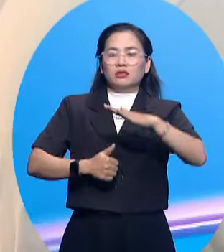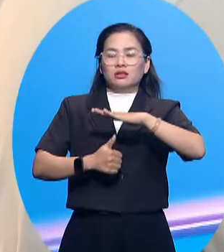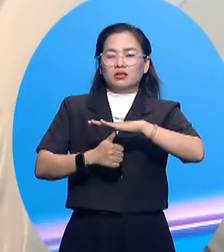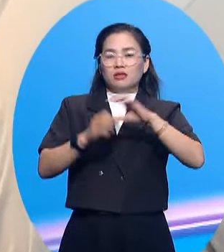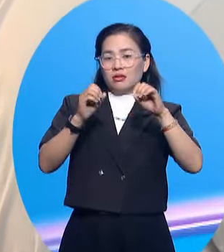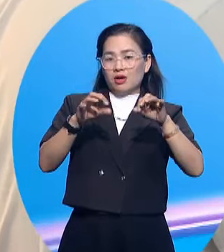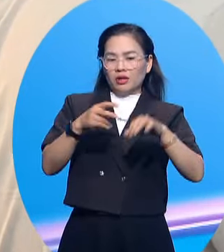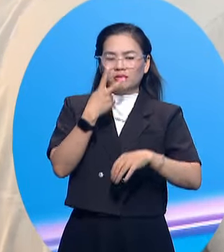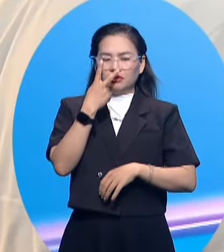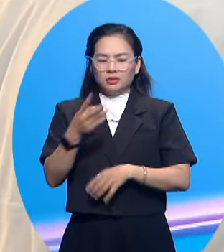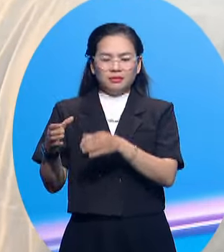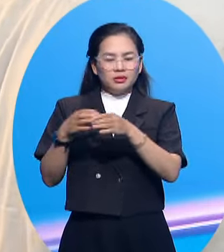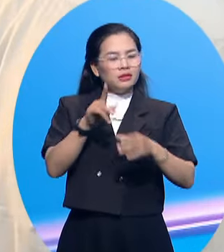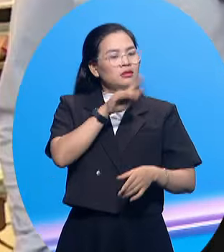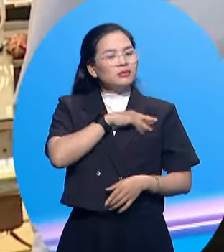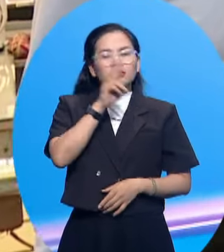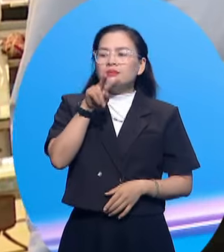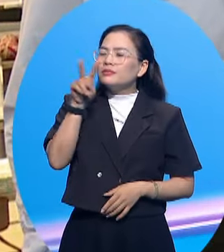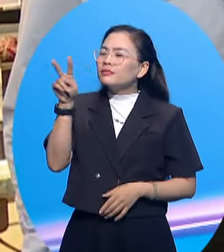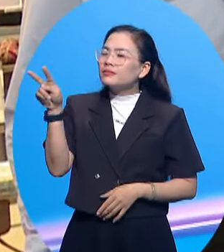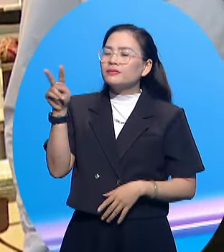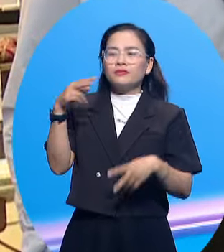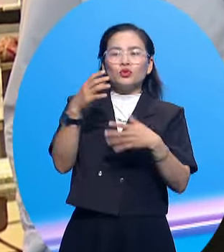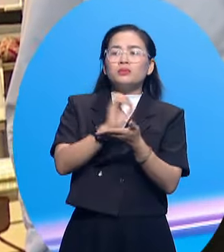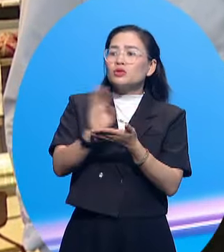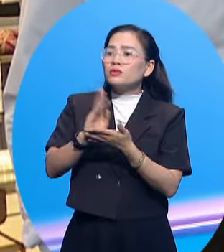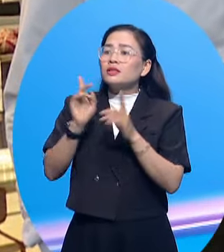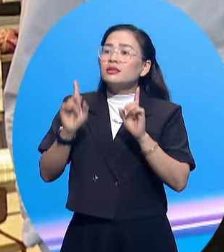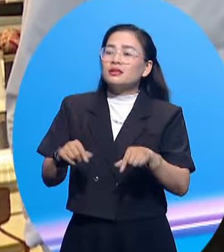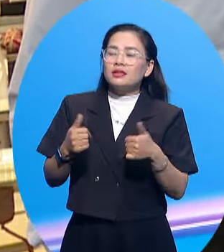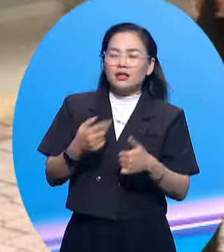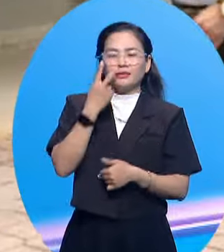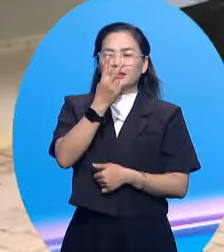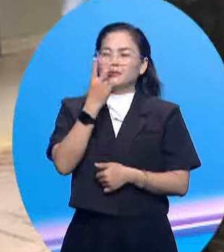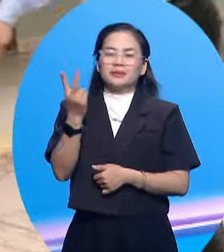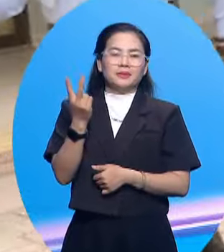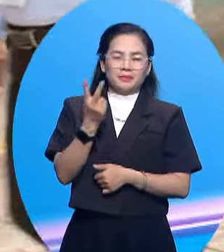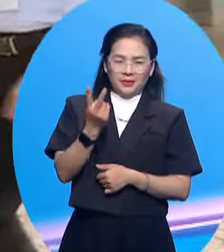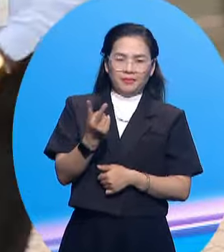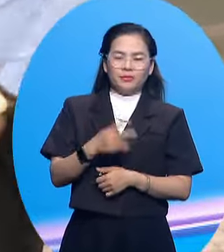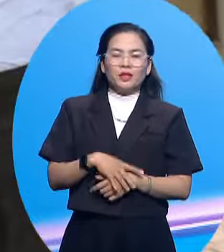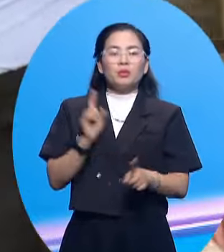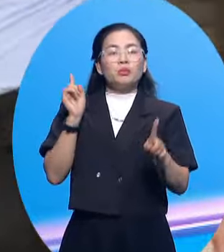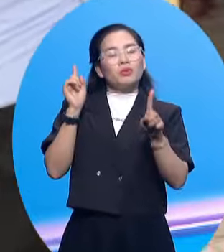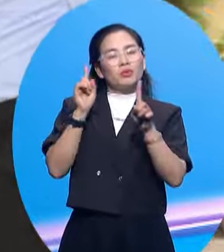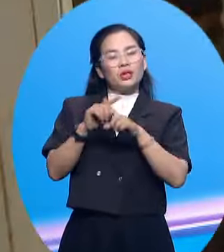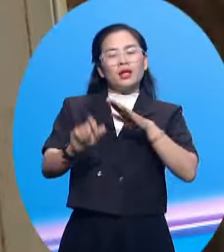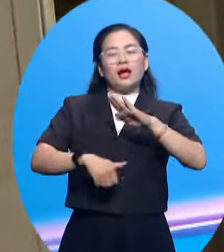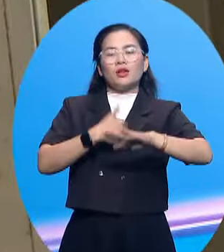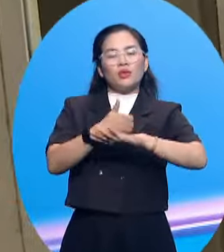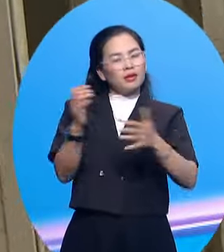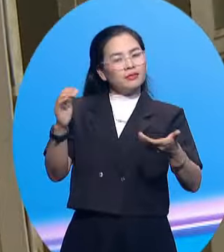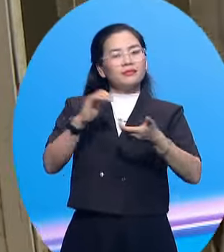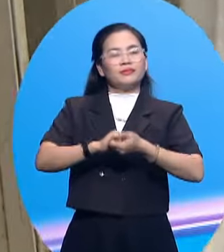Chí Minh tổ chức các đoàn kiểm tra cơ sở vật chất và công tác chuẩn bị ở tất cả các khâu tổ chức kỳ thi, đảm bảo công tác phối hợp an toàn thông